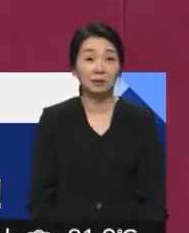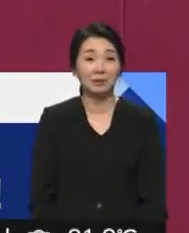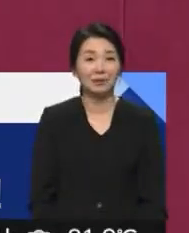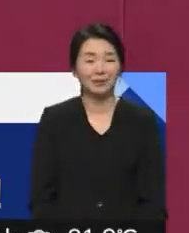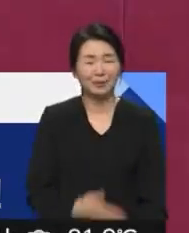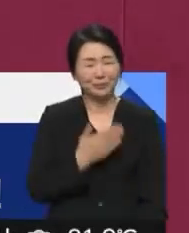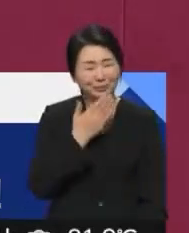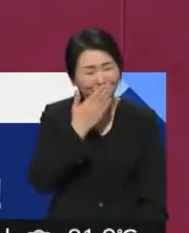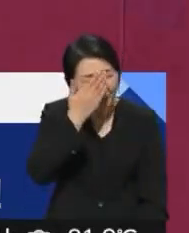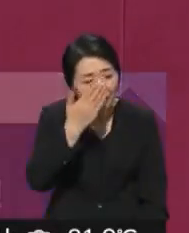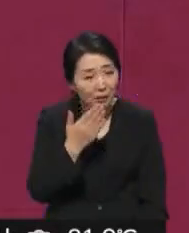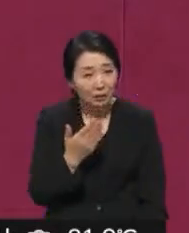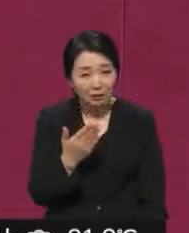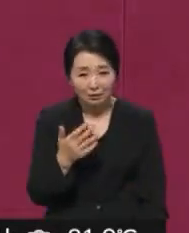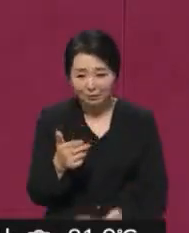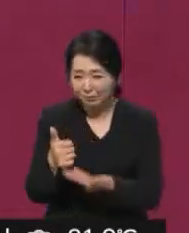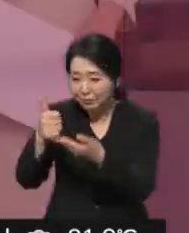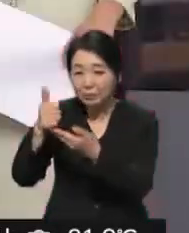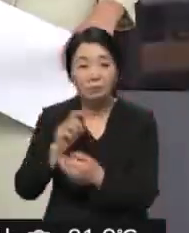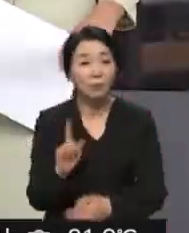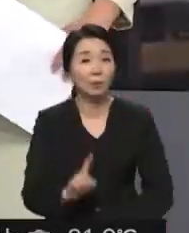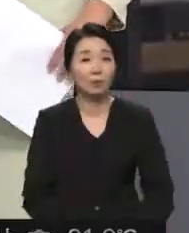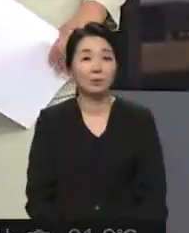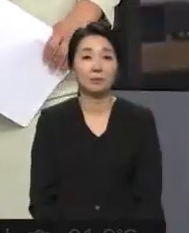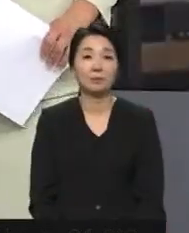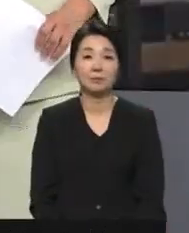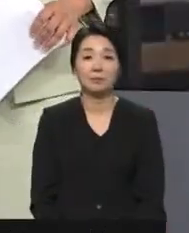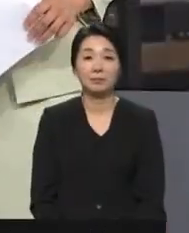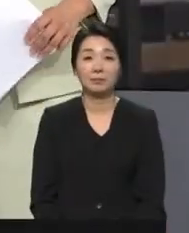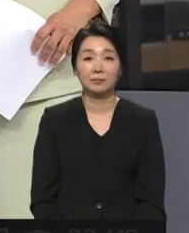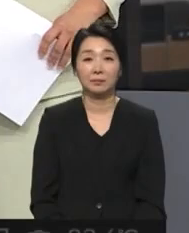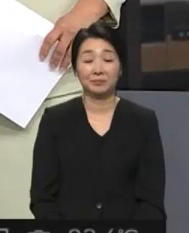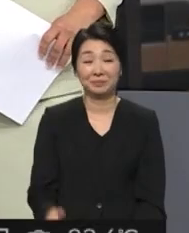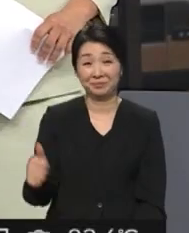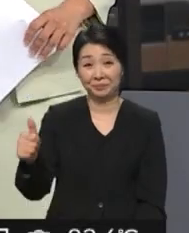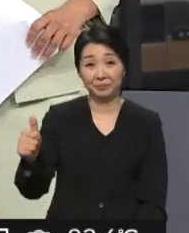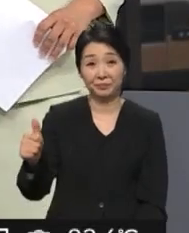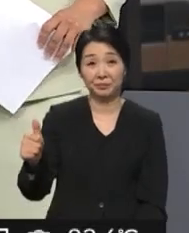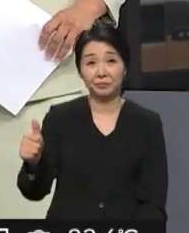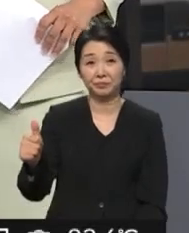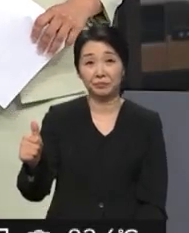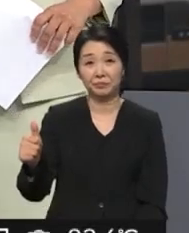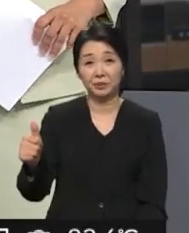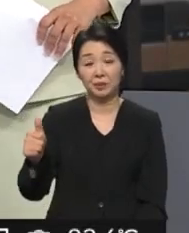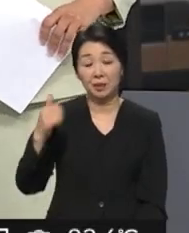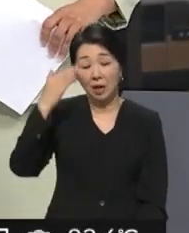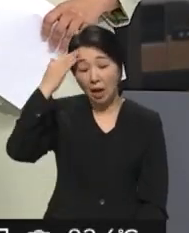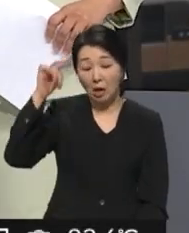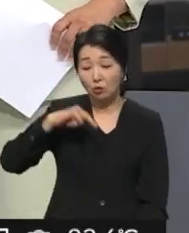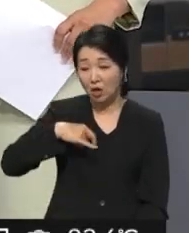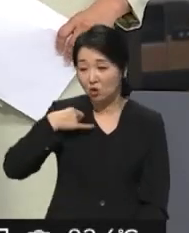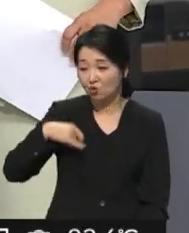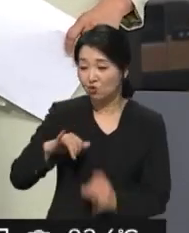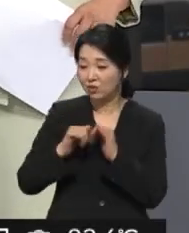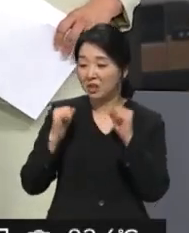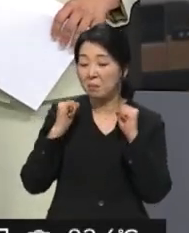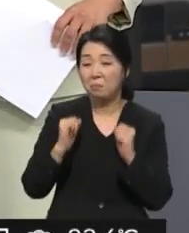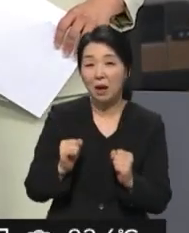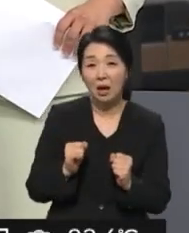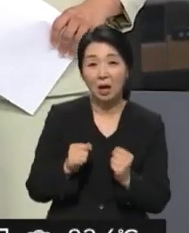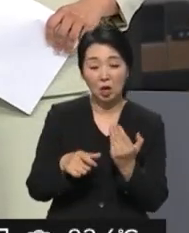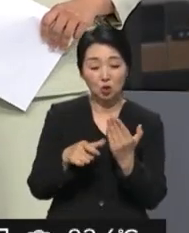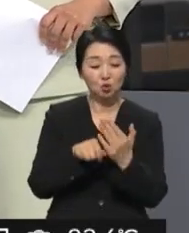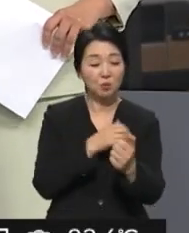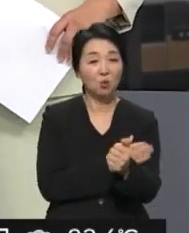굴종적인 사회주의자. 네, 김기현 대표는 여기서 나아가서 국내 거주 중국인들에 대한 투표권도